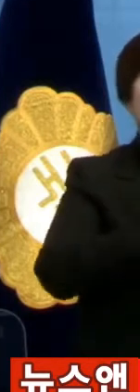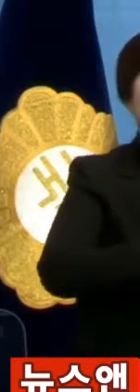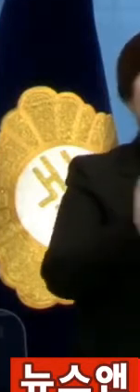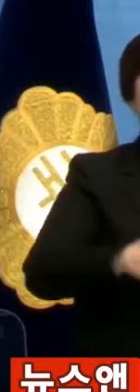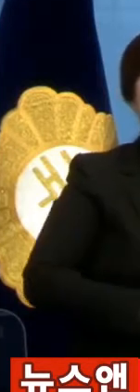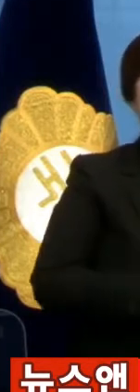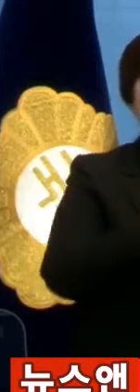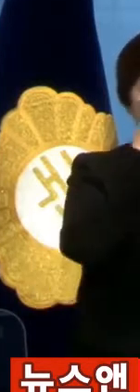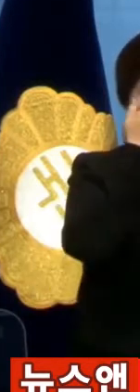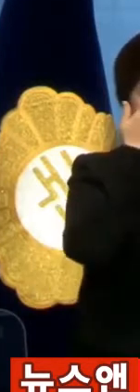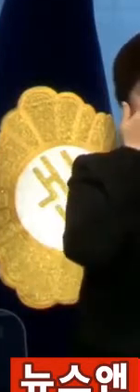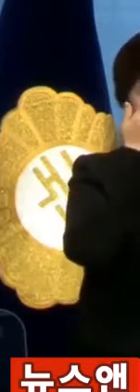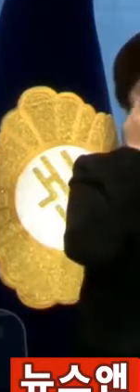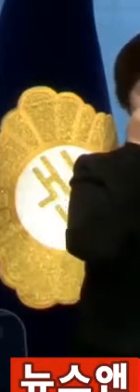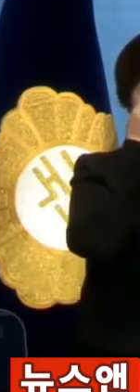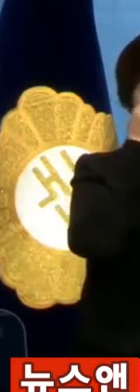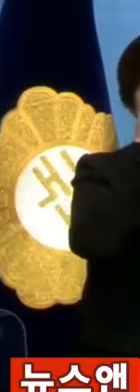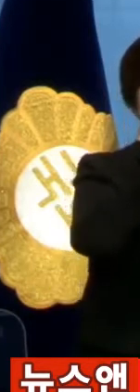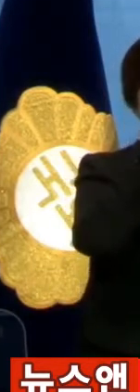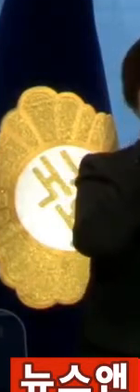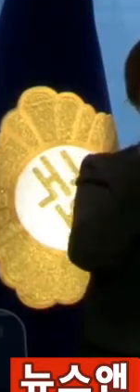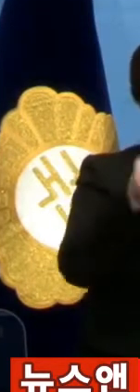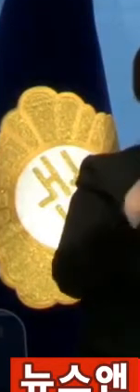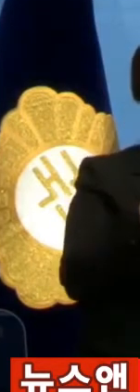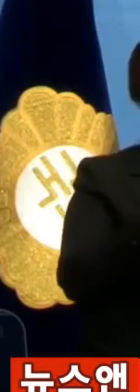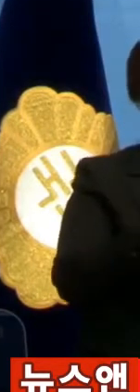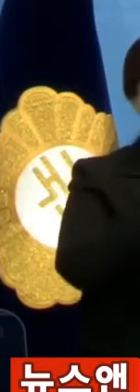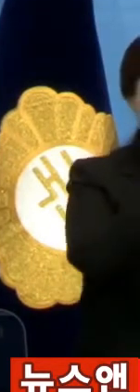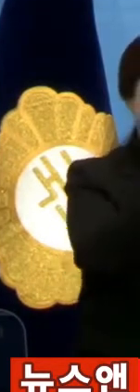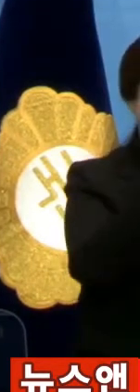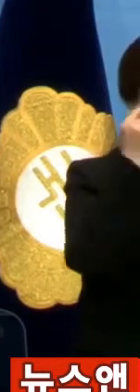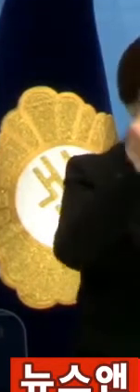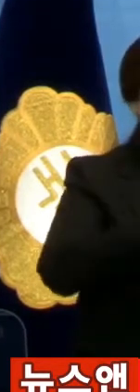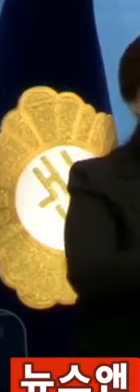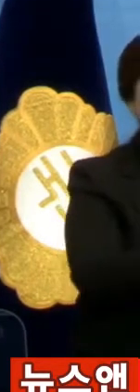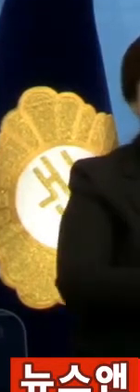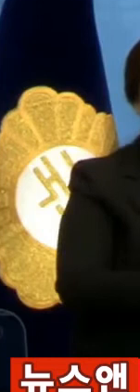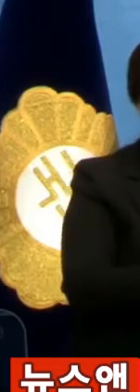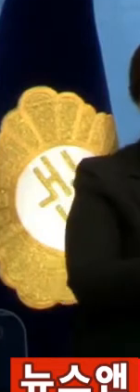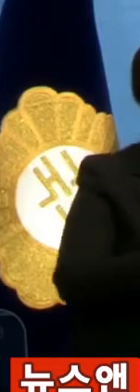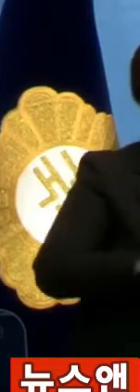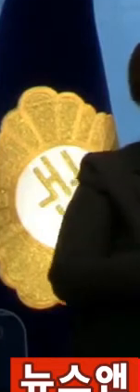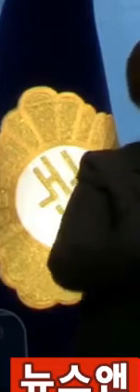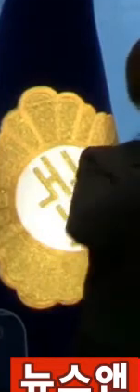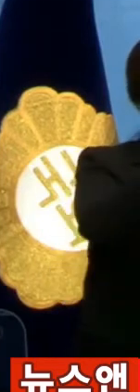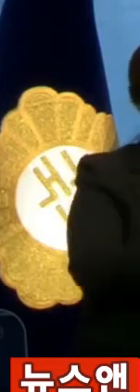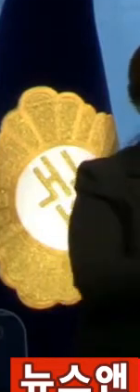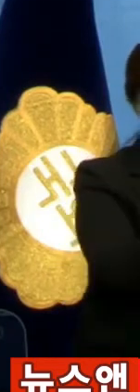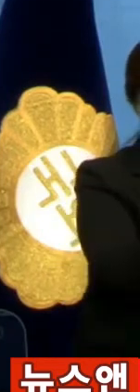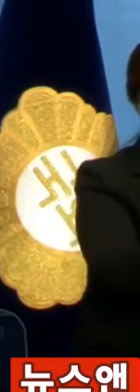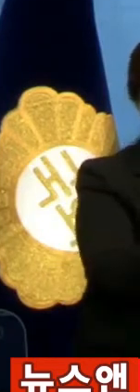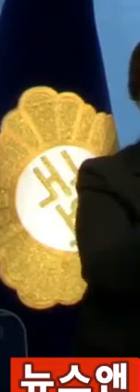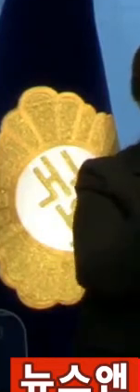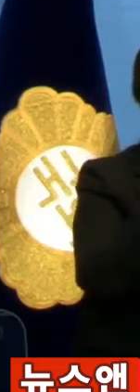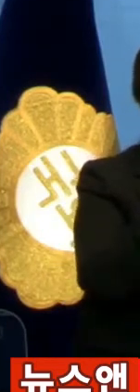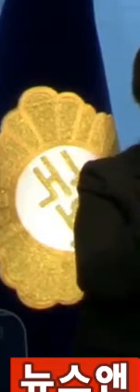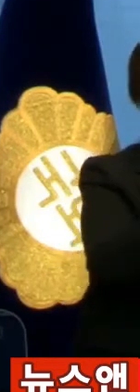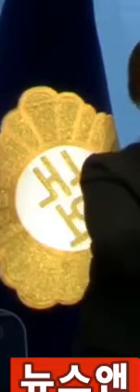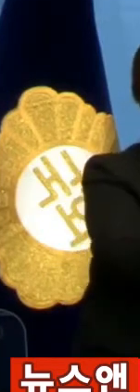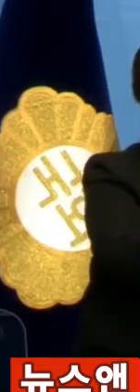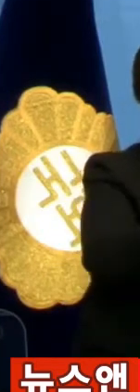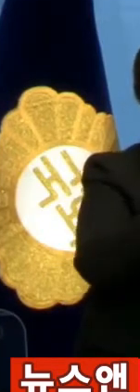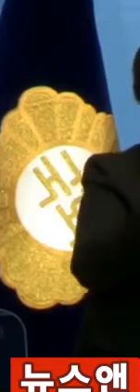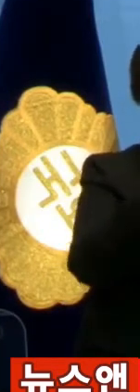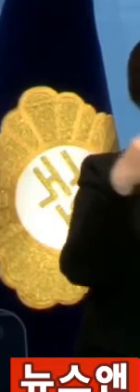이런 법안을 발의하게 된 데에는 지금 내용에는